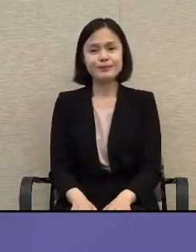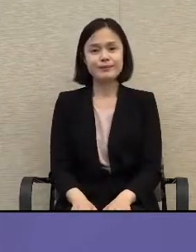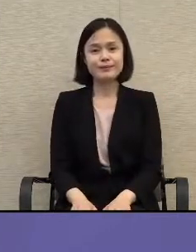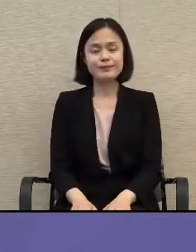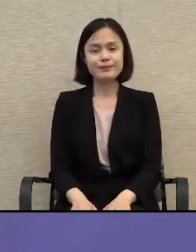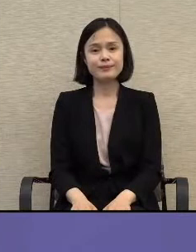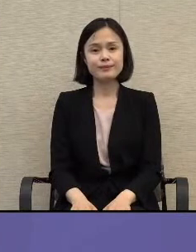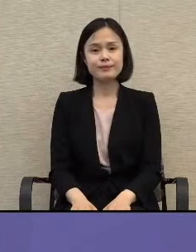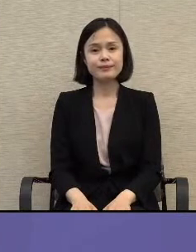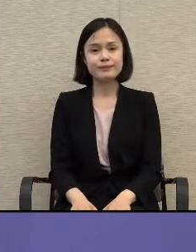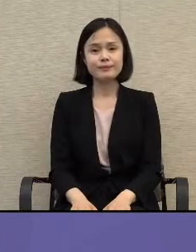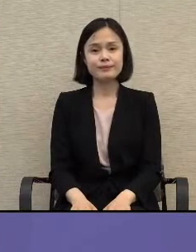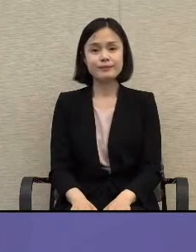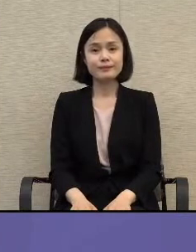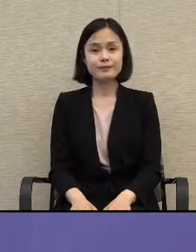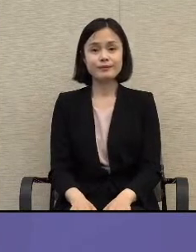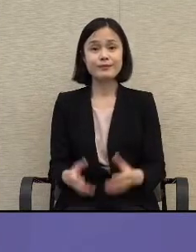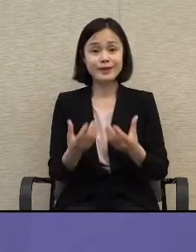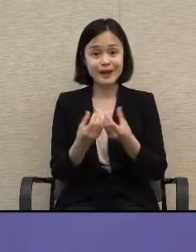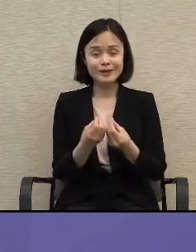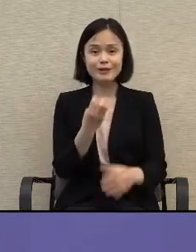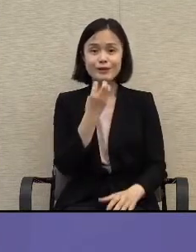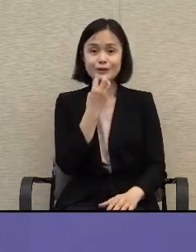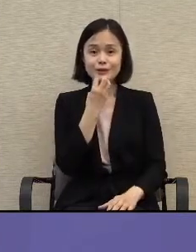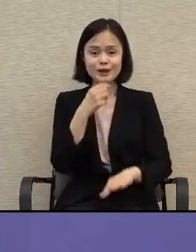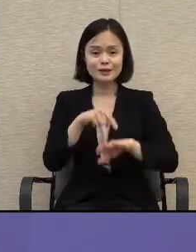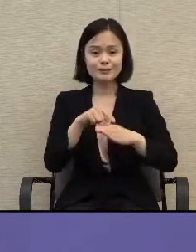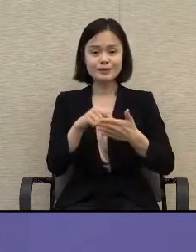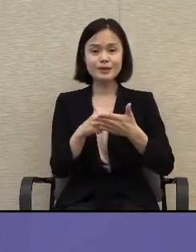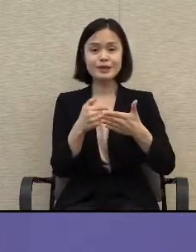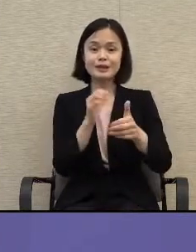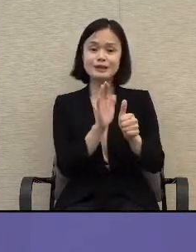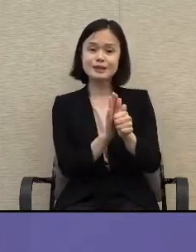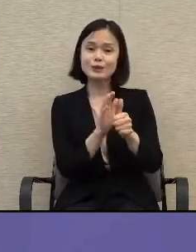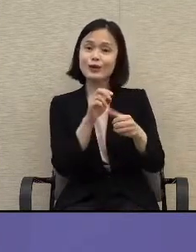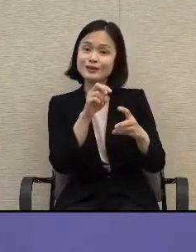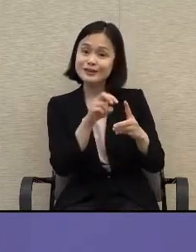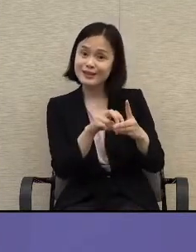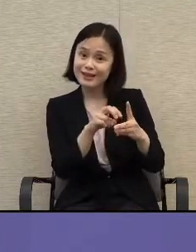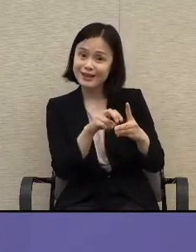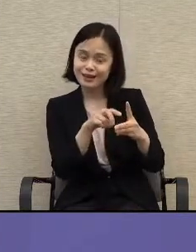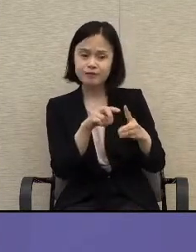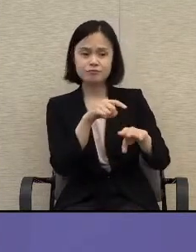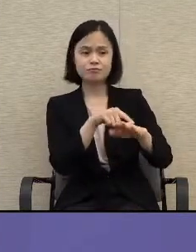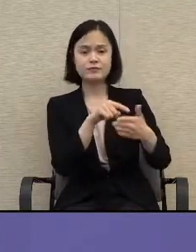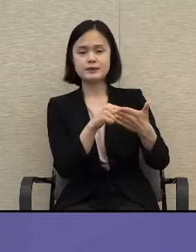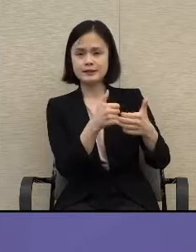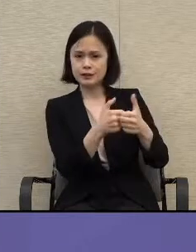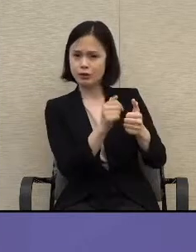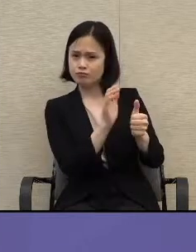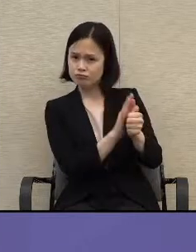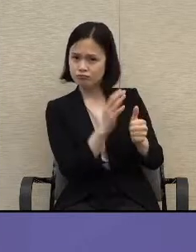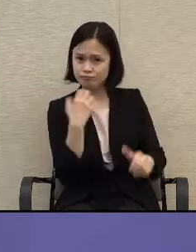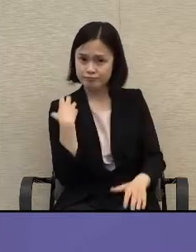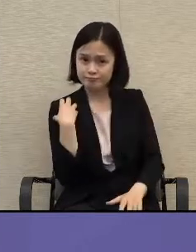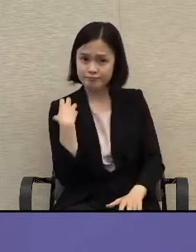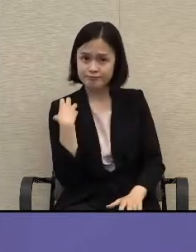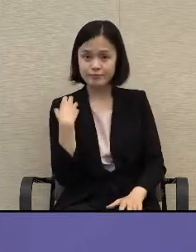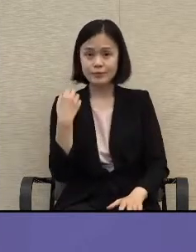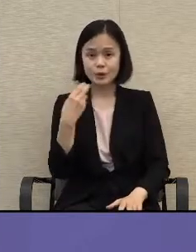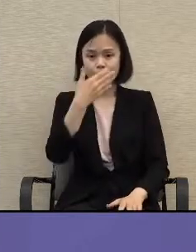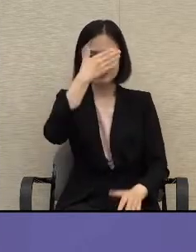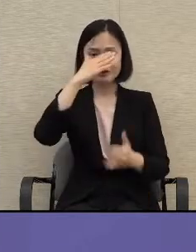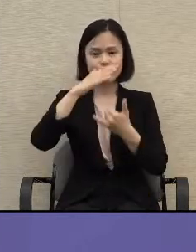잠깐 말씀드렸던 이제 서울의 심리지원센터를 통해서 심리 지원이 진행이 되고 있고, 서울 같은 경우는 또